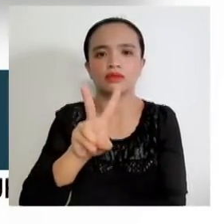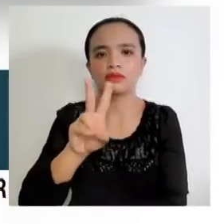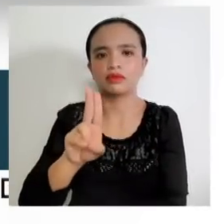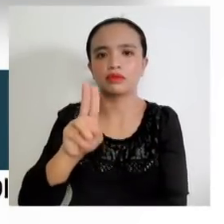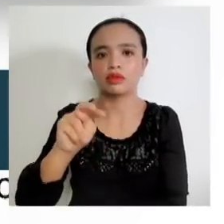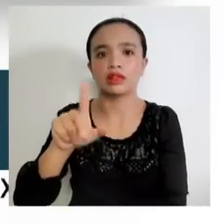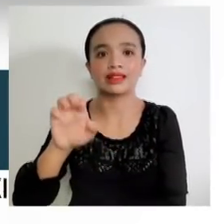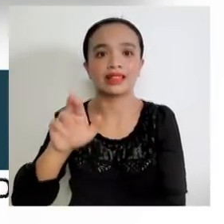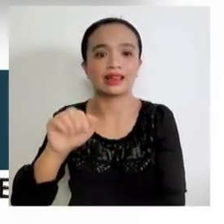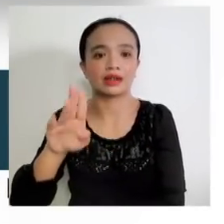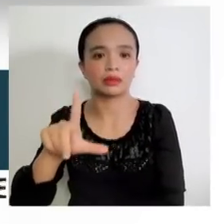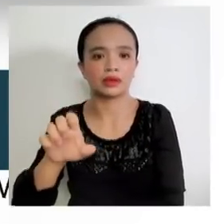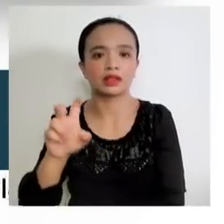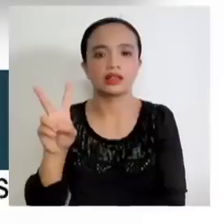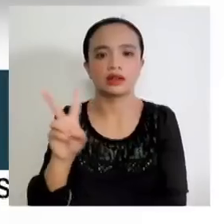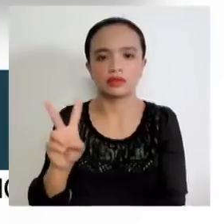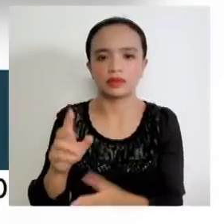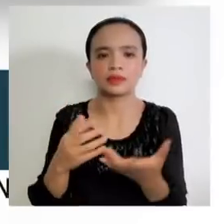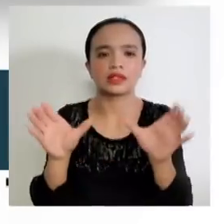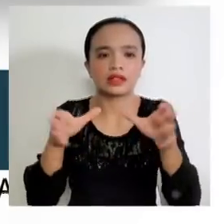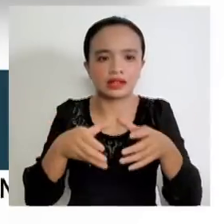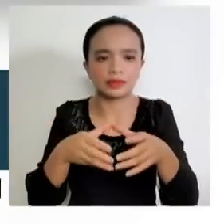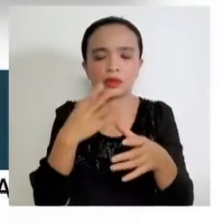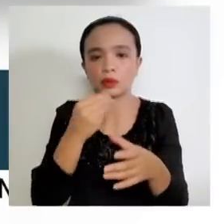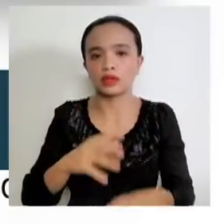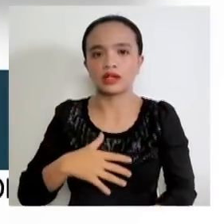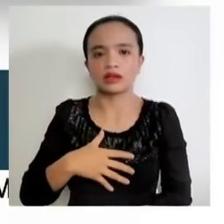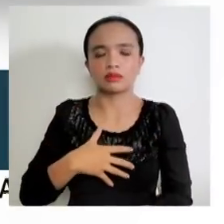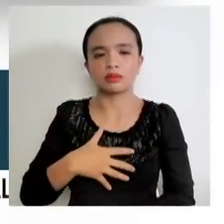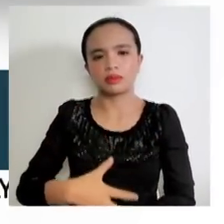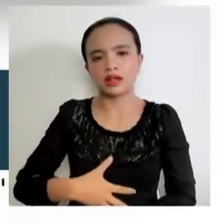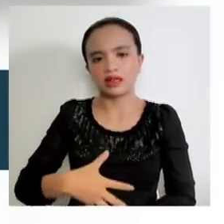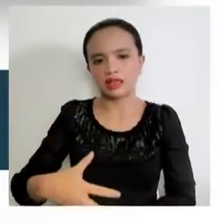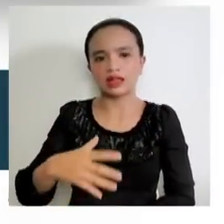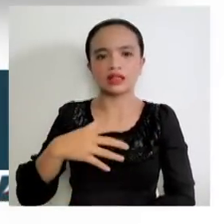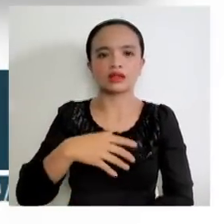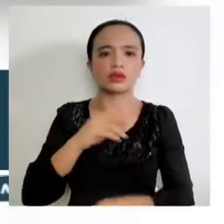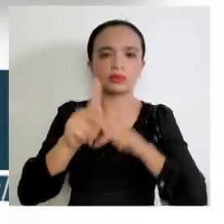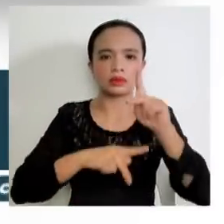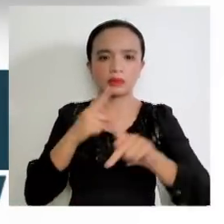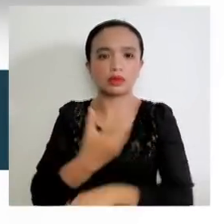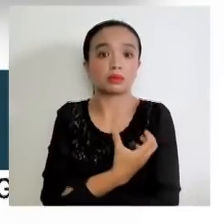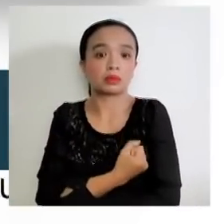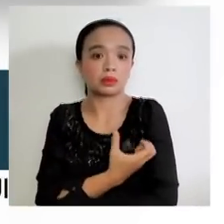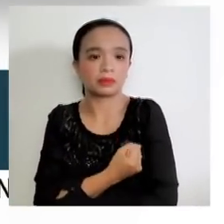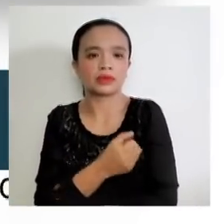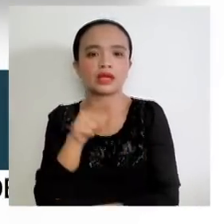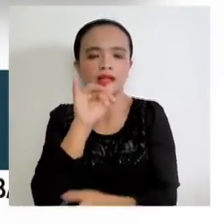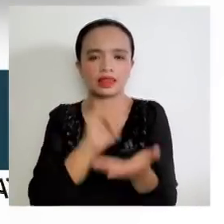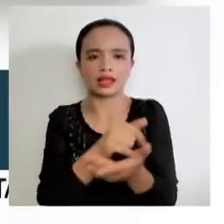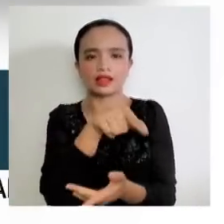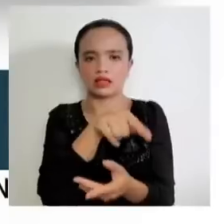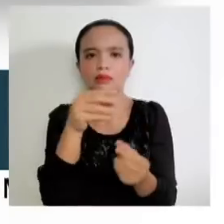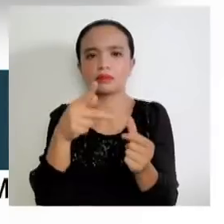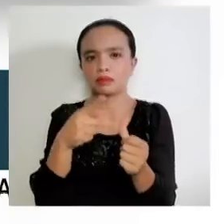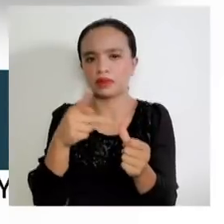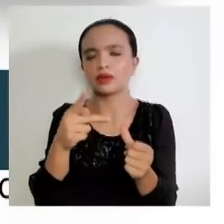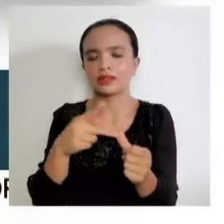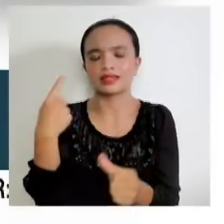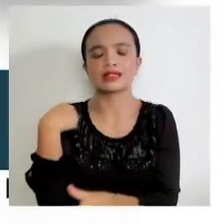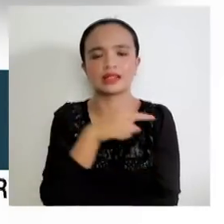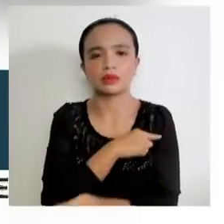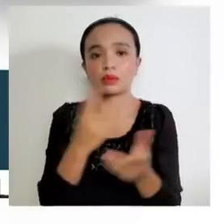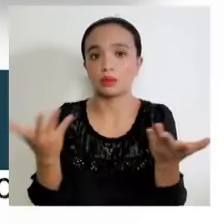citizen, ano po, yung mga pregnant and lactating women natin, so sila naman po yung mas pinaprioritize natin doon po sa